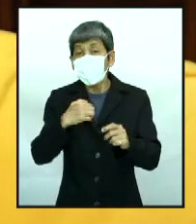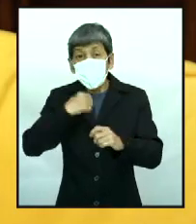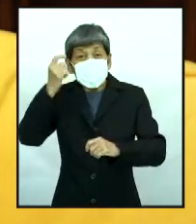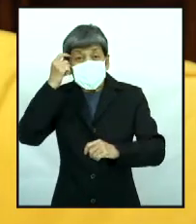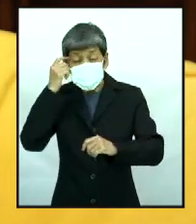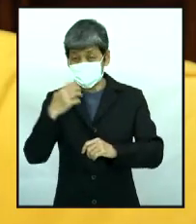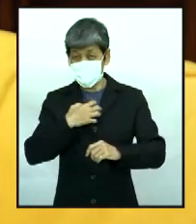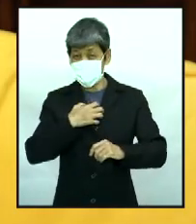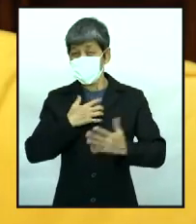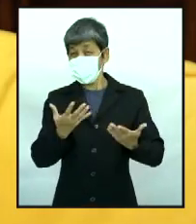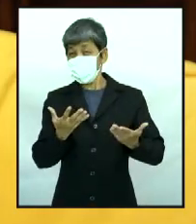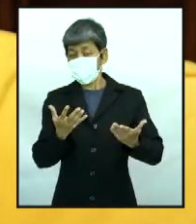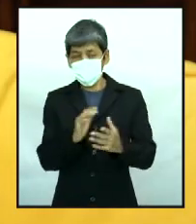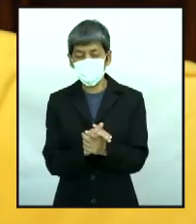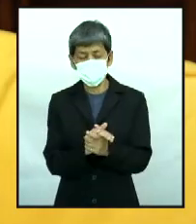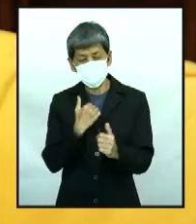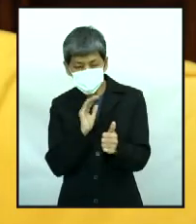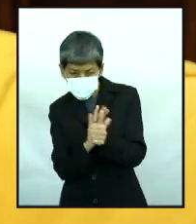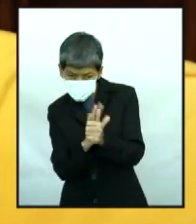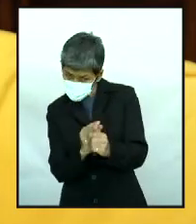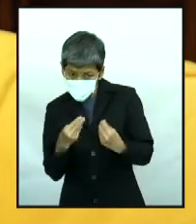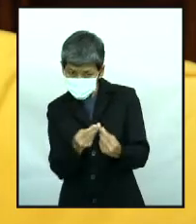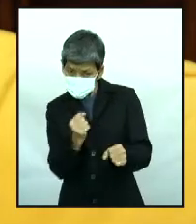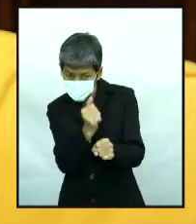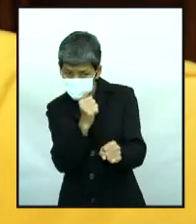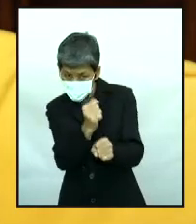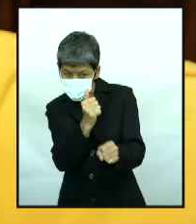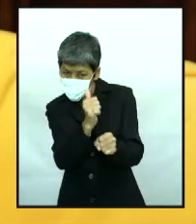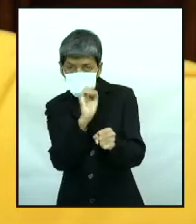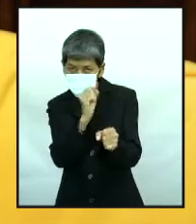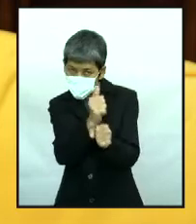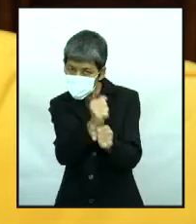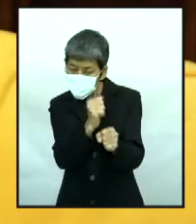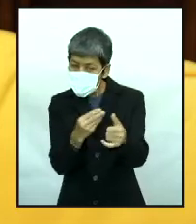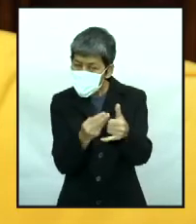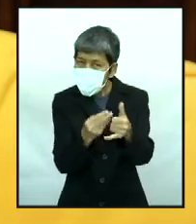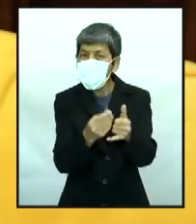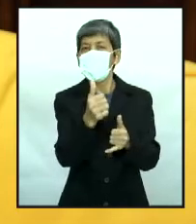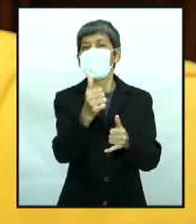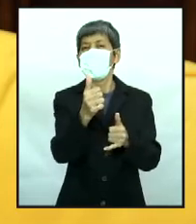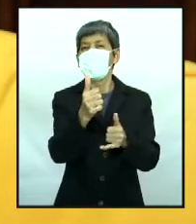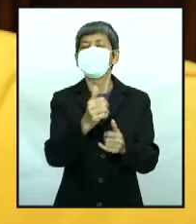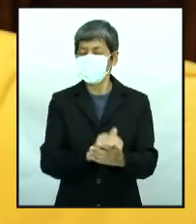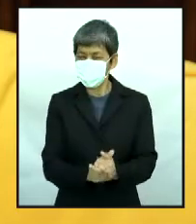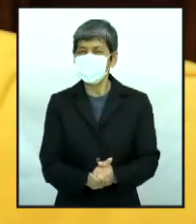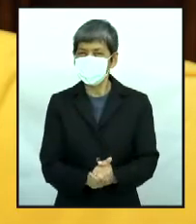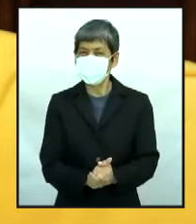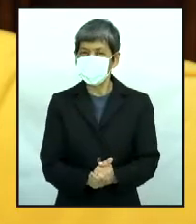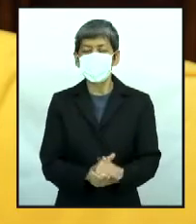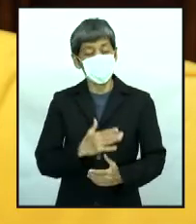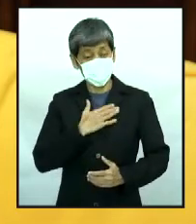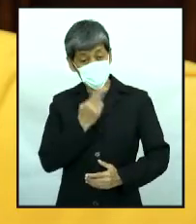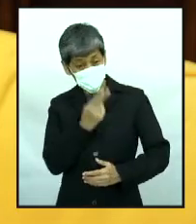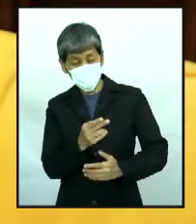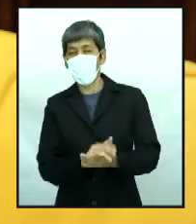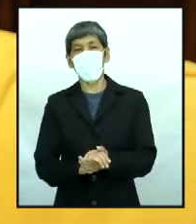ที่แรงจูงใจให้เขาทำมากขึ้นในเมื่อเขาด้อยสักนิดอย่างที่เสียงท